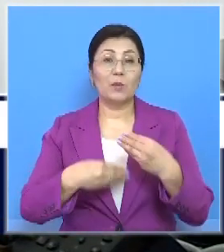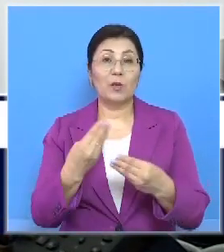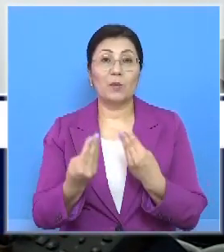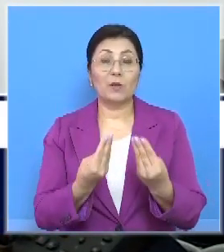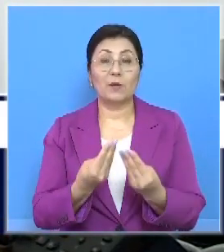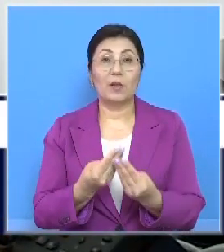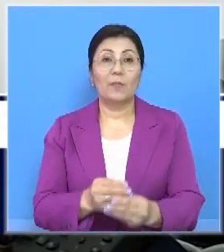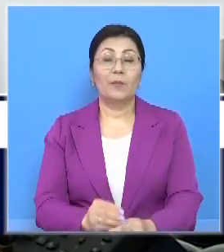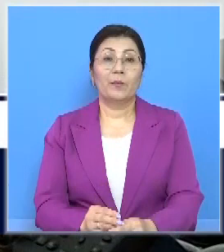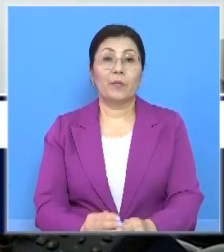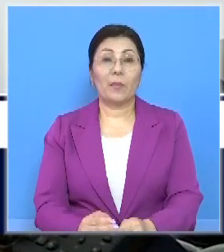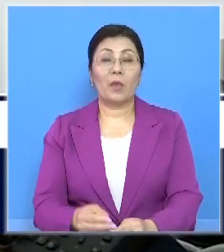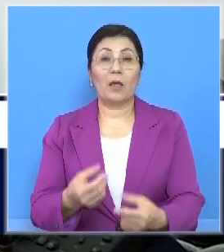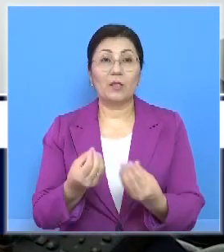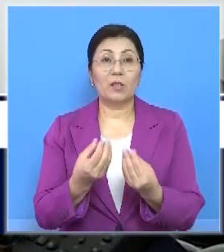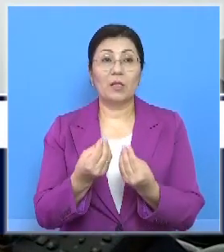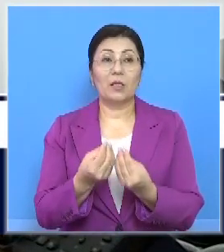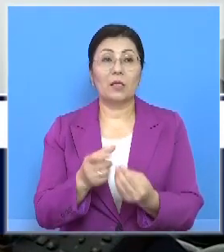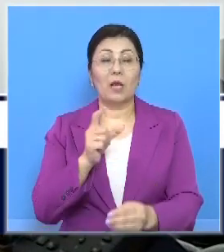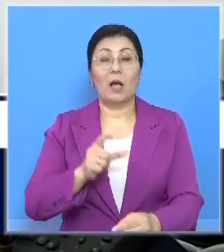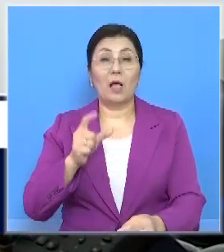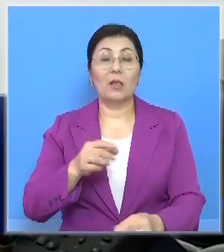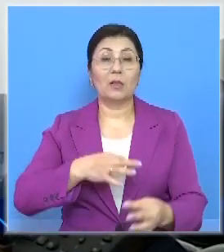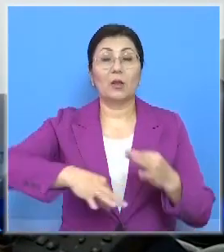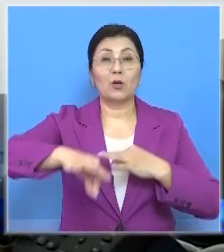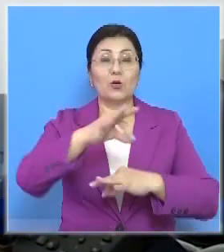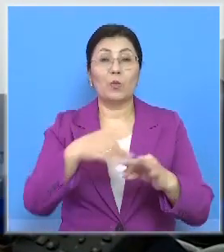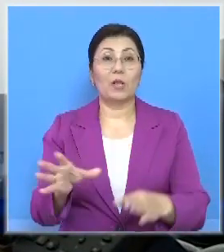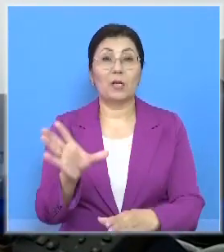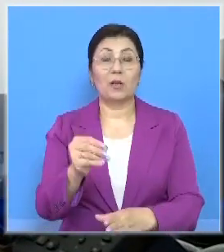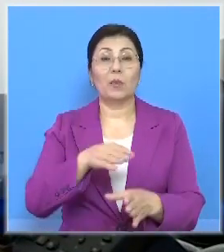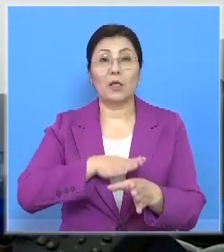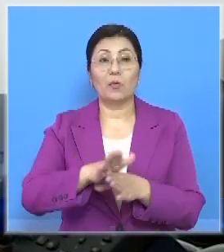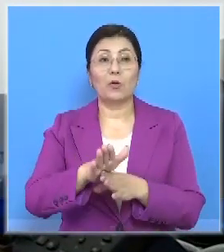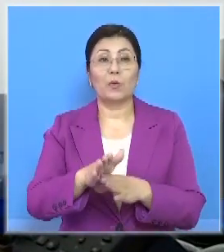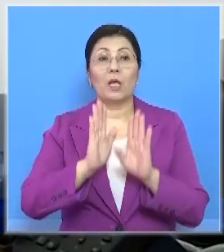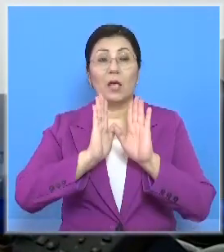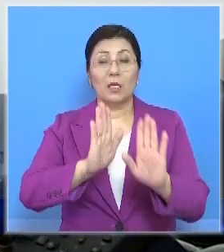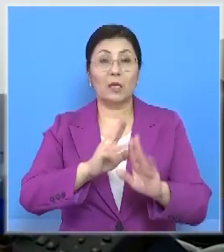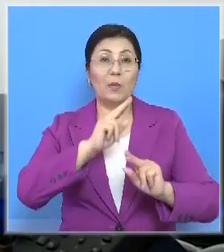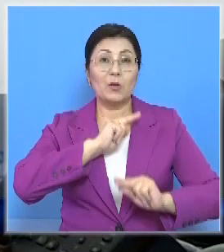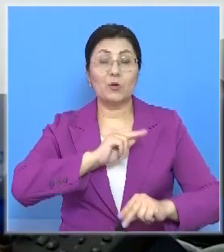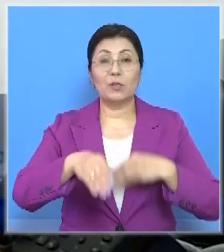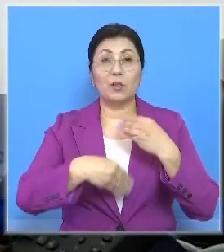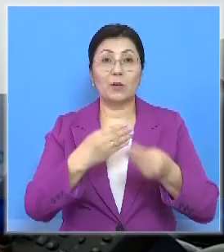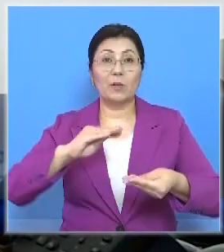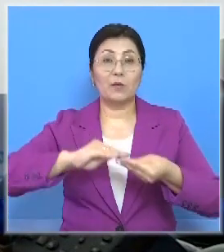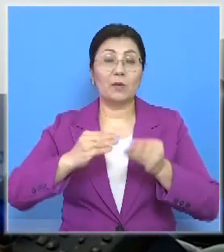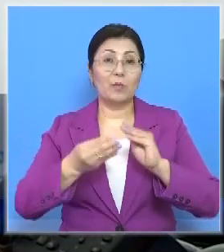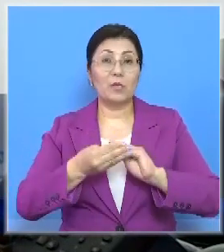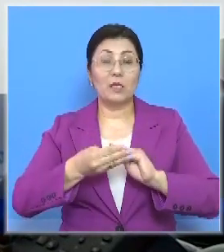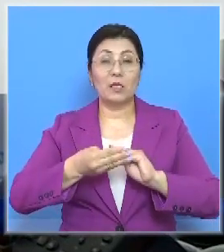орындау, одан бөлек халықтық жобалардың бәрін орындау барысында тек қана жұмыспен қамту мәселелеріне